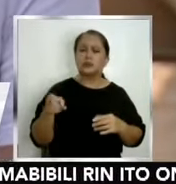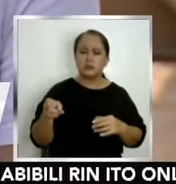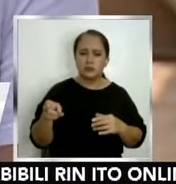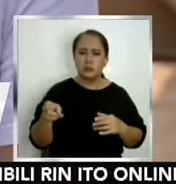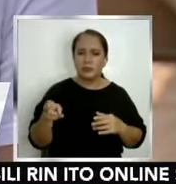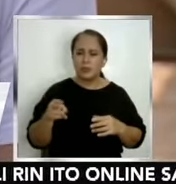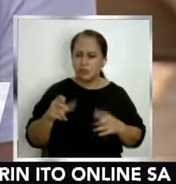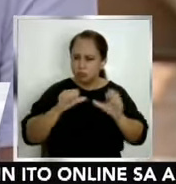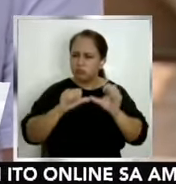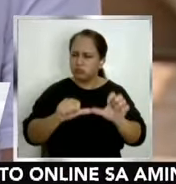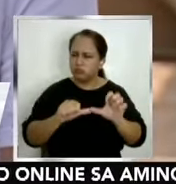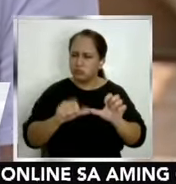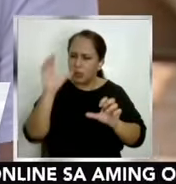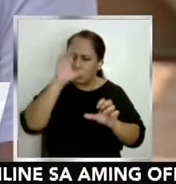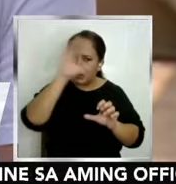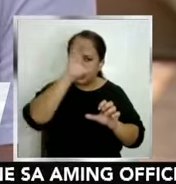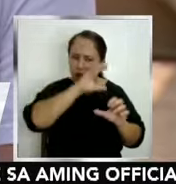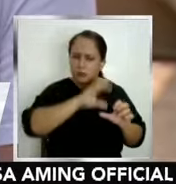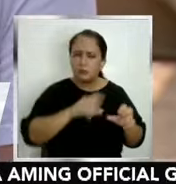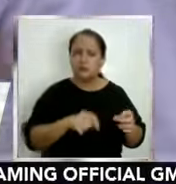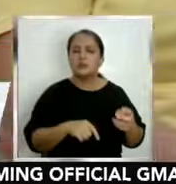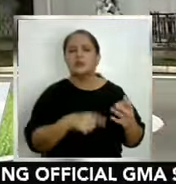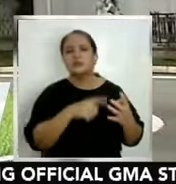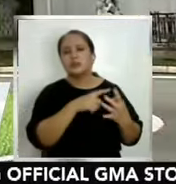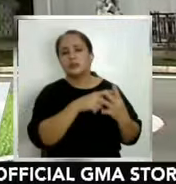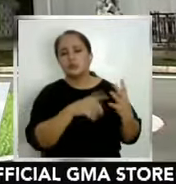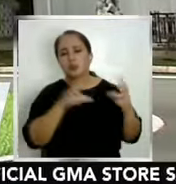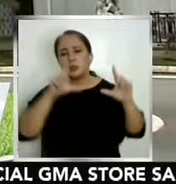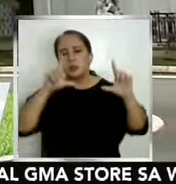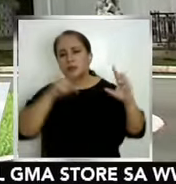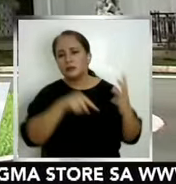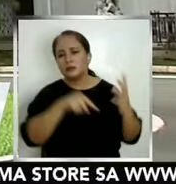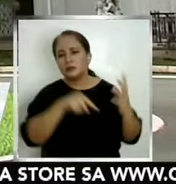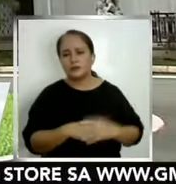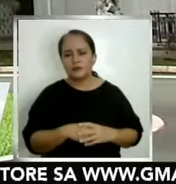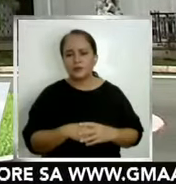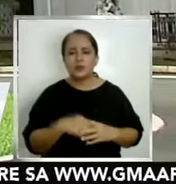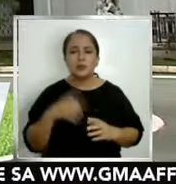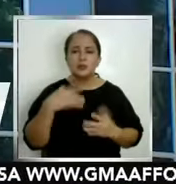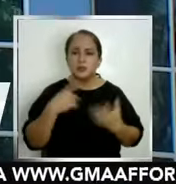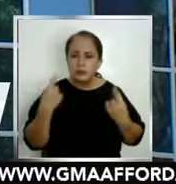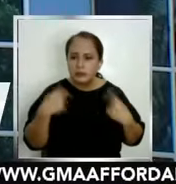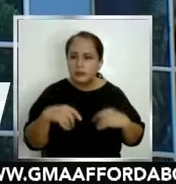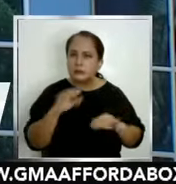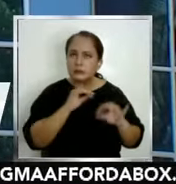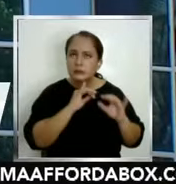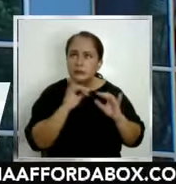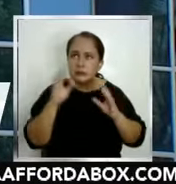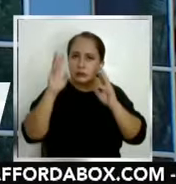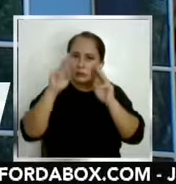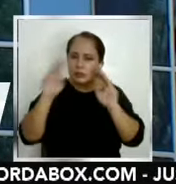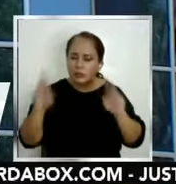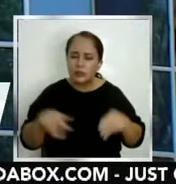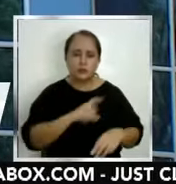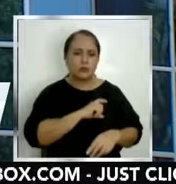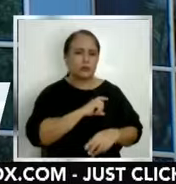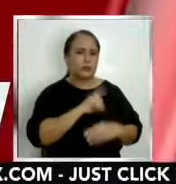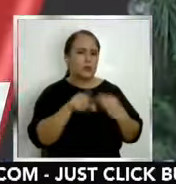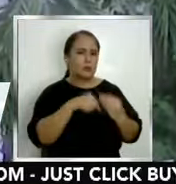ang paghahanap dito sa mga wanted na to. Sinisika pa naming hingal ng tugon ng palasyo at PNP sa panawagan ng